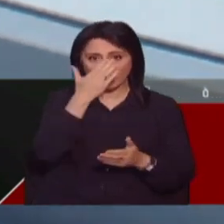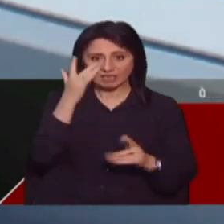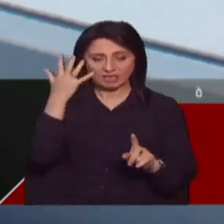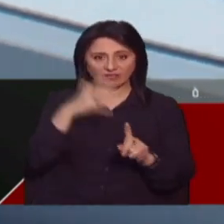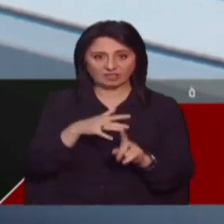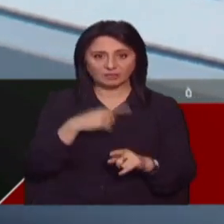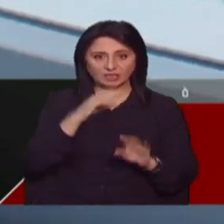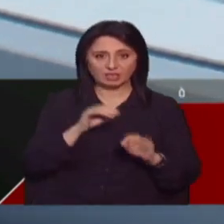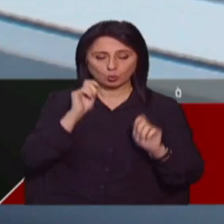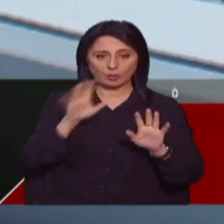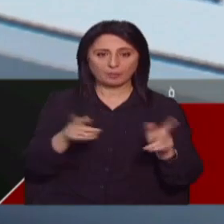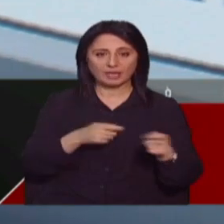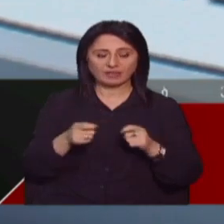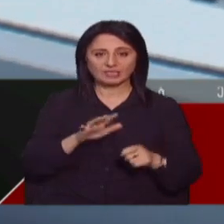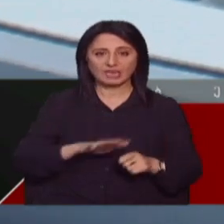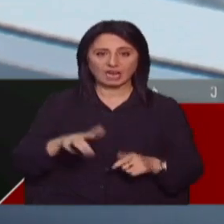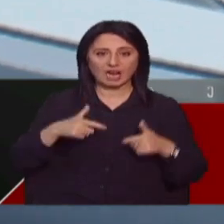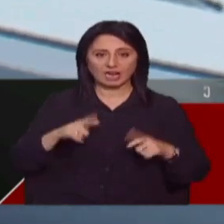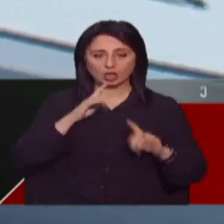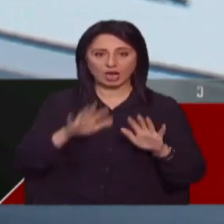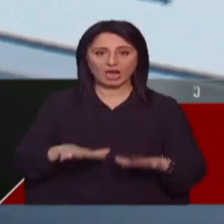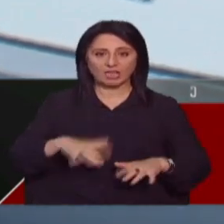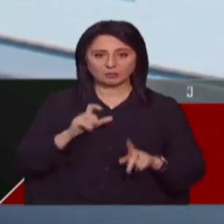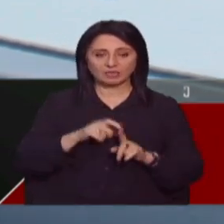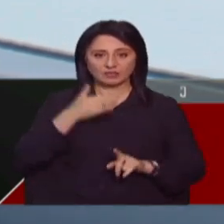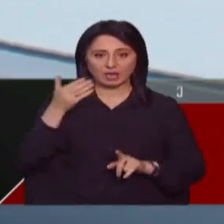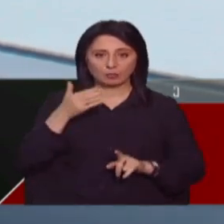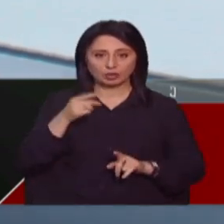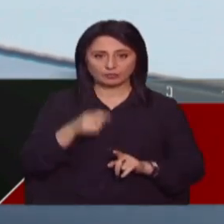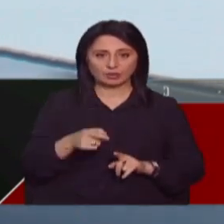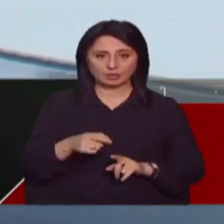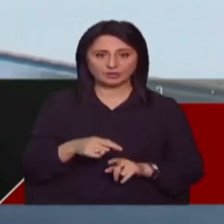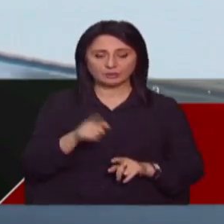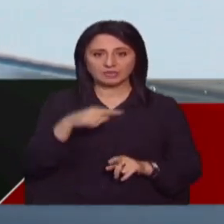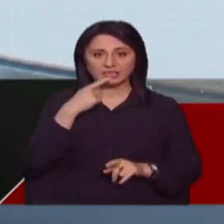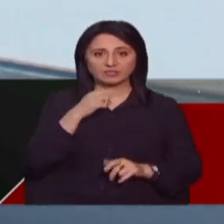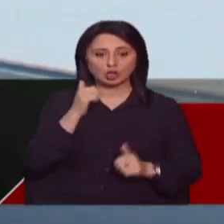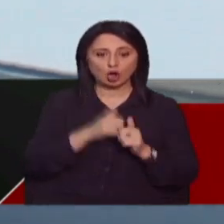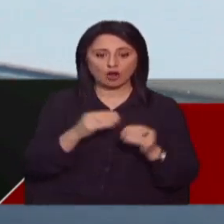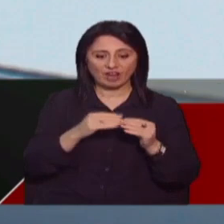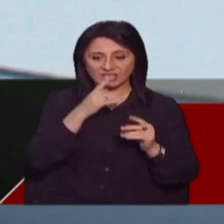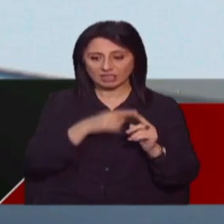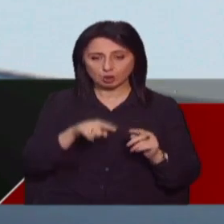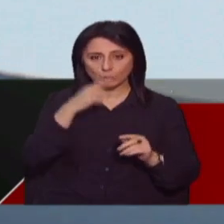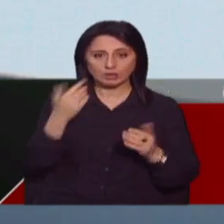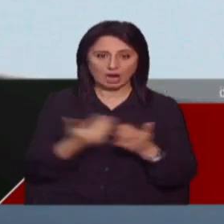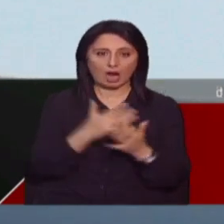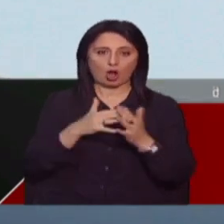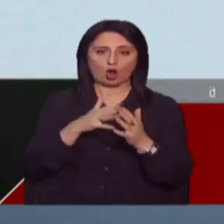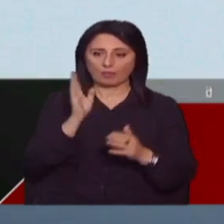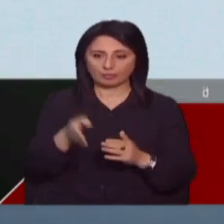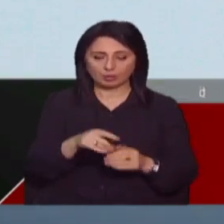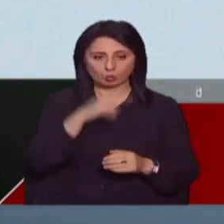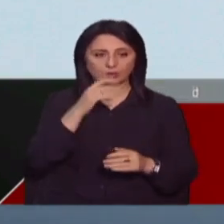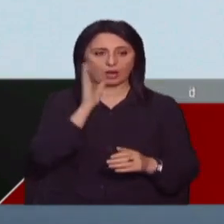თავდას, განაცხადა უკრაინის პრეზიდენტმა გაეროს გენერალურ ასამბლეაზე სიტყვით გამოსვლისას. Მითი თქმით, ყოველ ათწლეულში რუსეთი იწყებს ახალ ომს და თუ